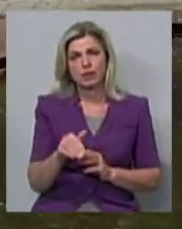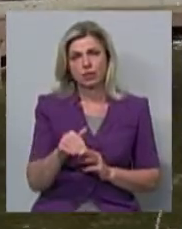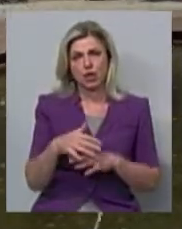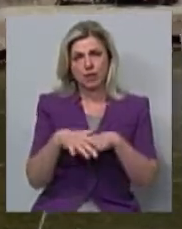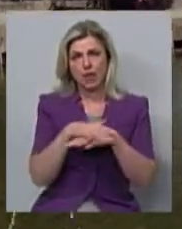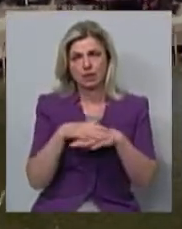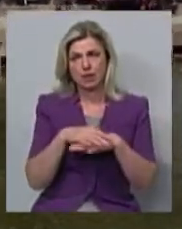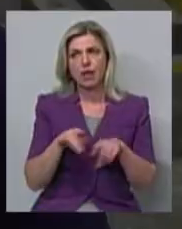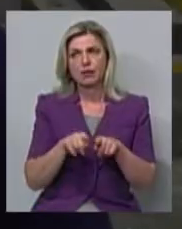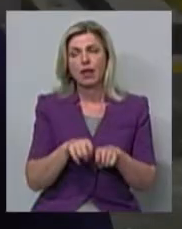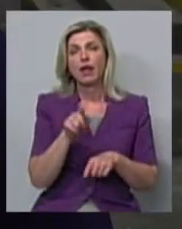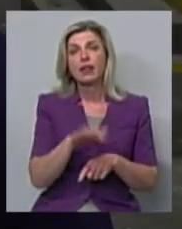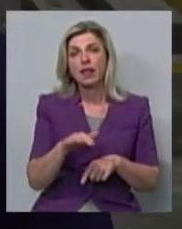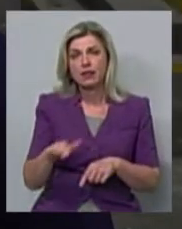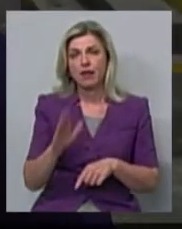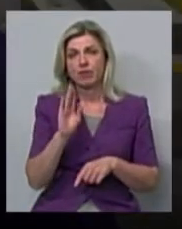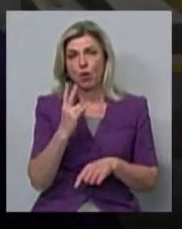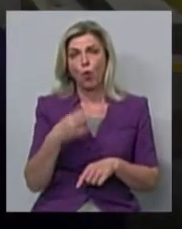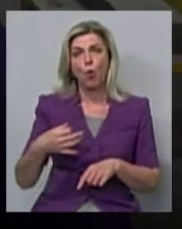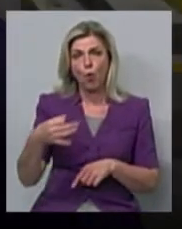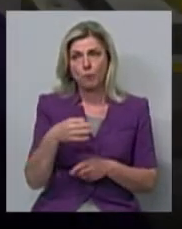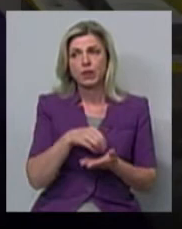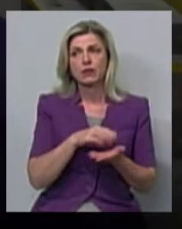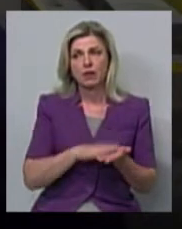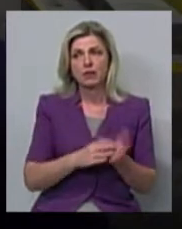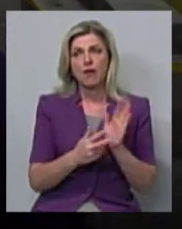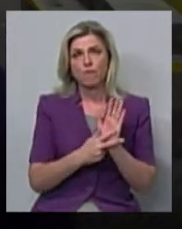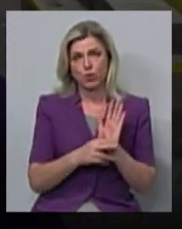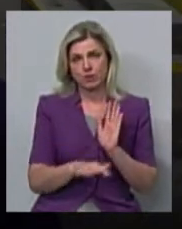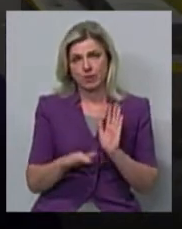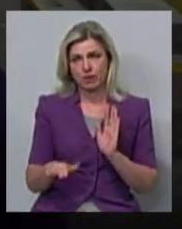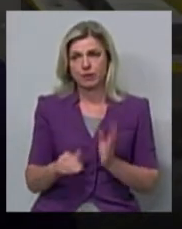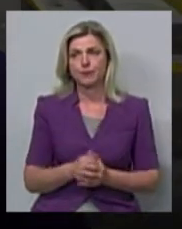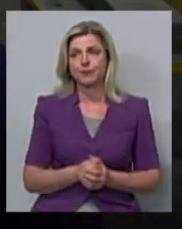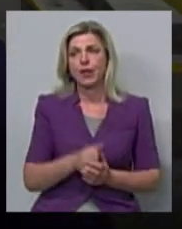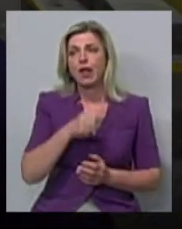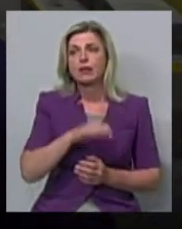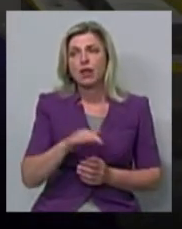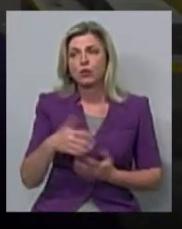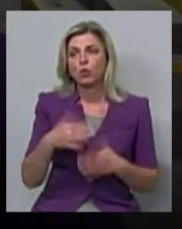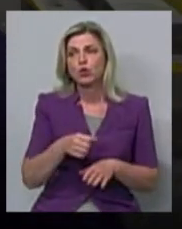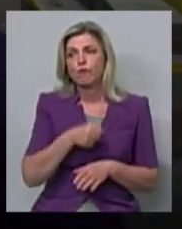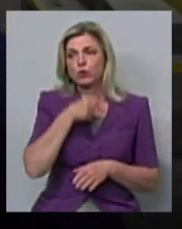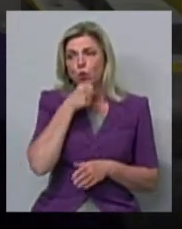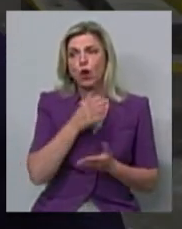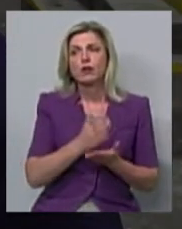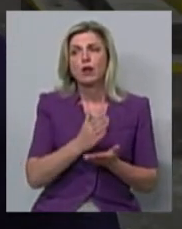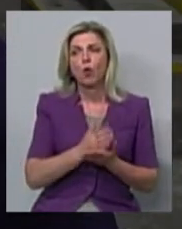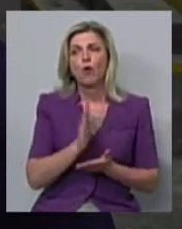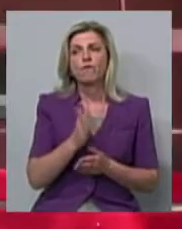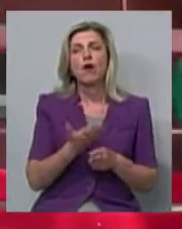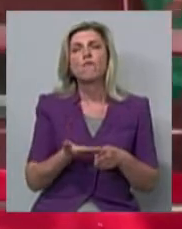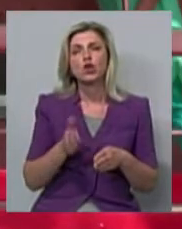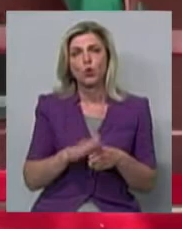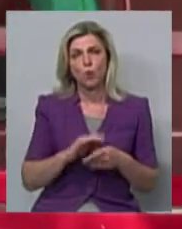області зареєстровано 8. Некоторі з них вже достатньо взрослі і знаходяться. Деякі з них вже достатньо дорослі, знаходяться вже у важкому